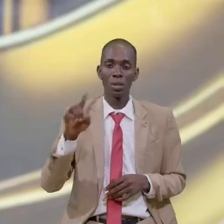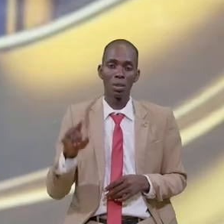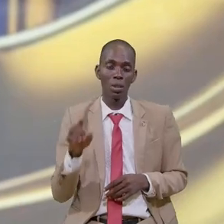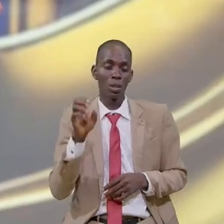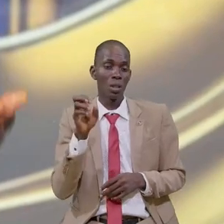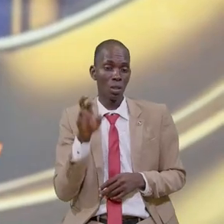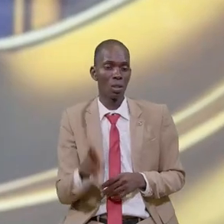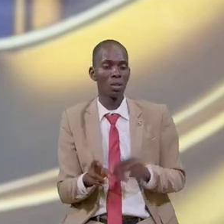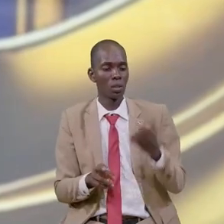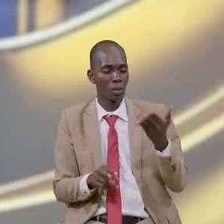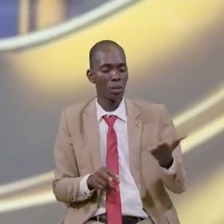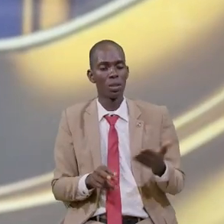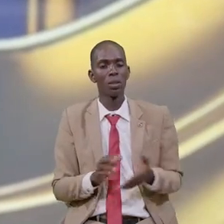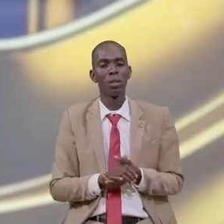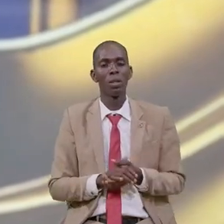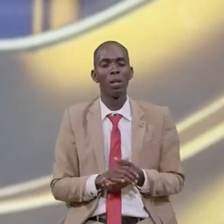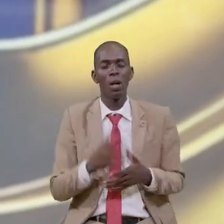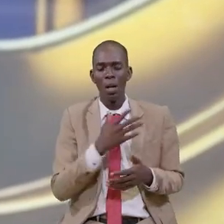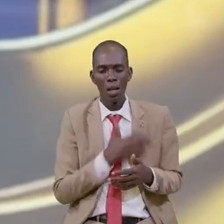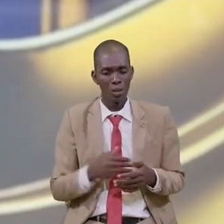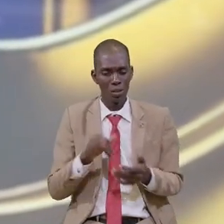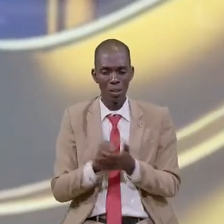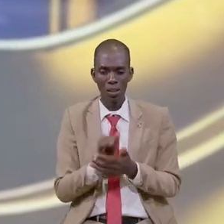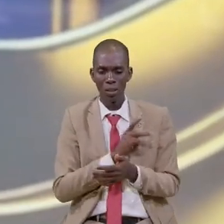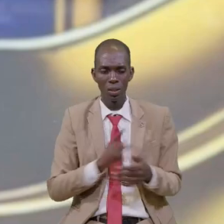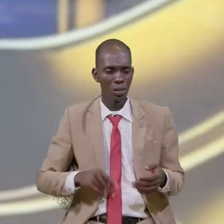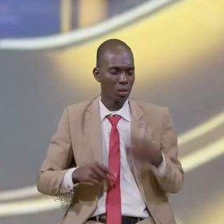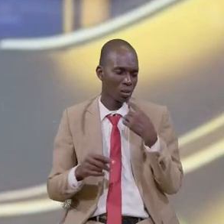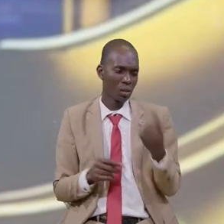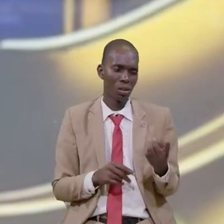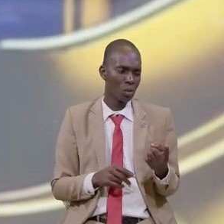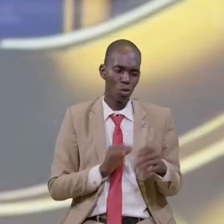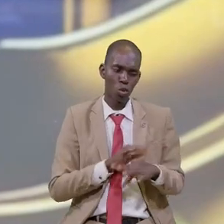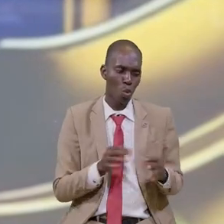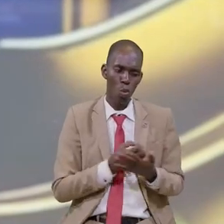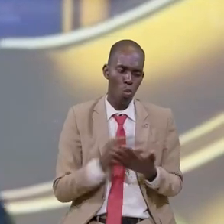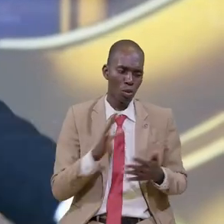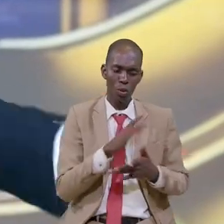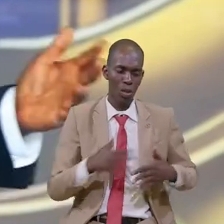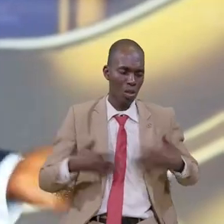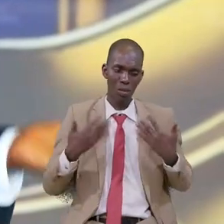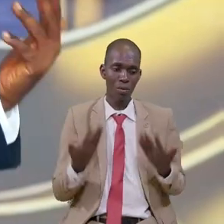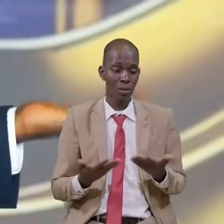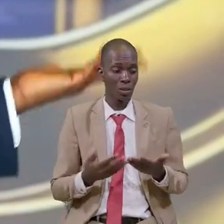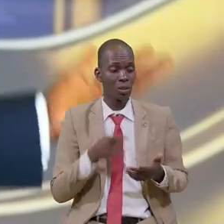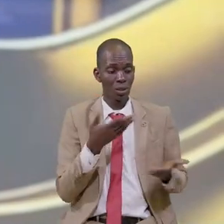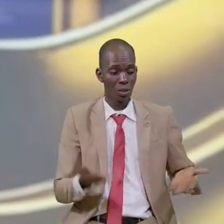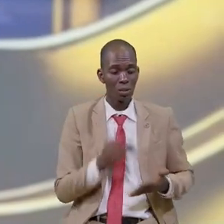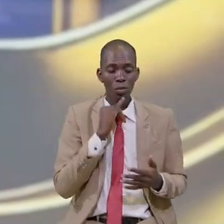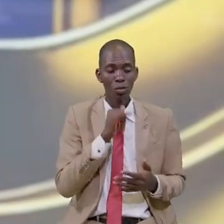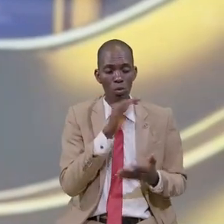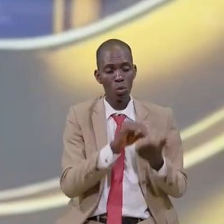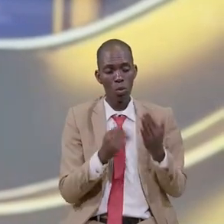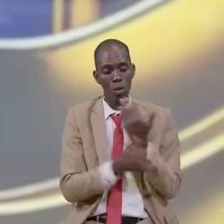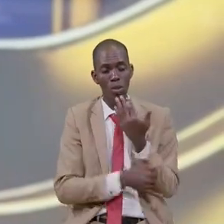elle a dit, ne perdez pas votre vie. Vous ne pouvez pas le faire ici. Ici, c'est Babylone. Et c'est moi,